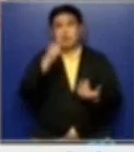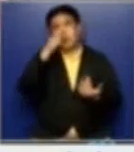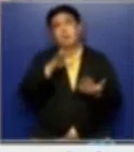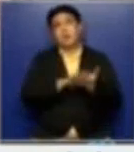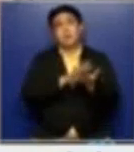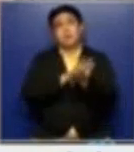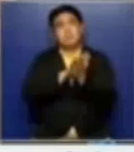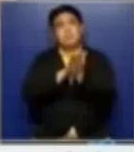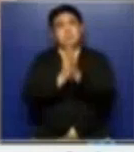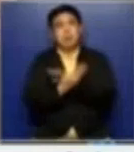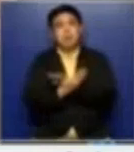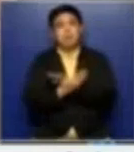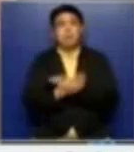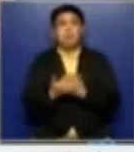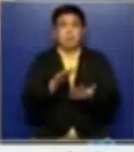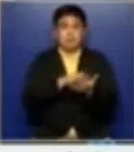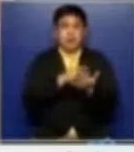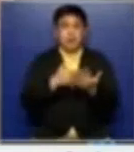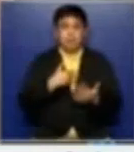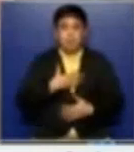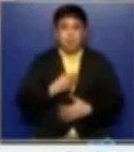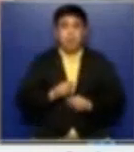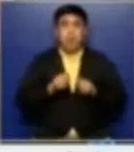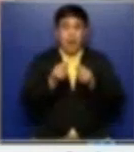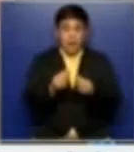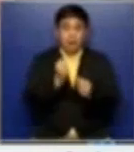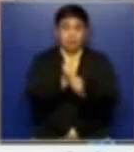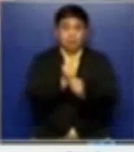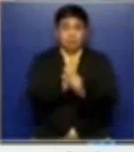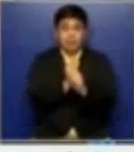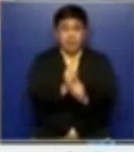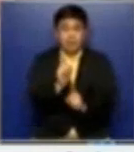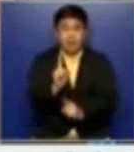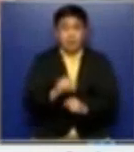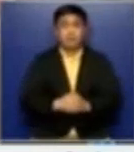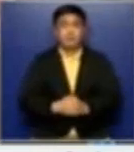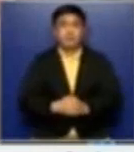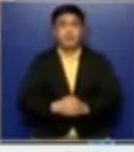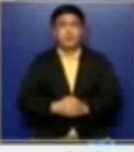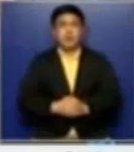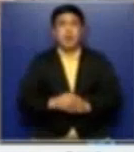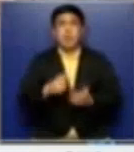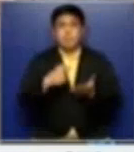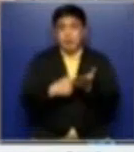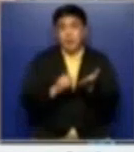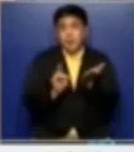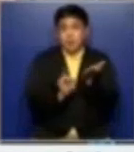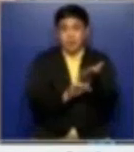ได้เป็นรูปหรอกเอาแผนผมไปใช้ไหมล่ะคืออะไรครับเรามาประกันคุณภาพทาง